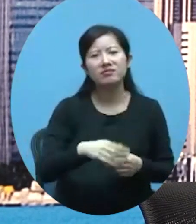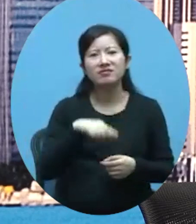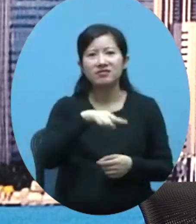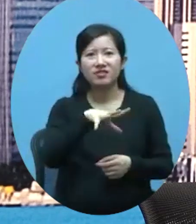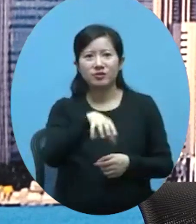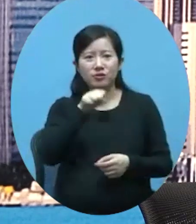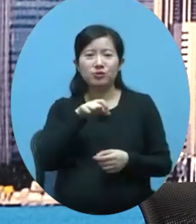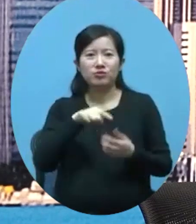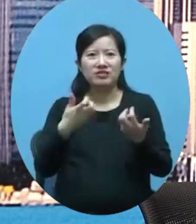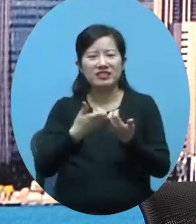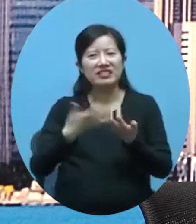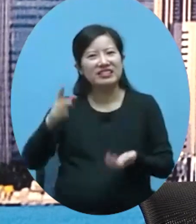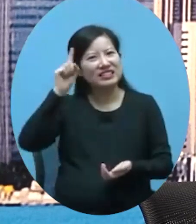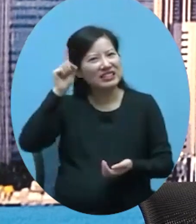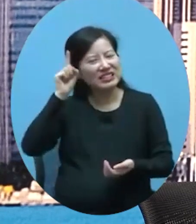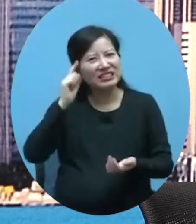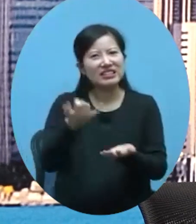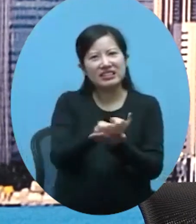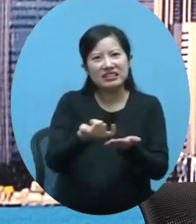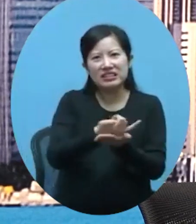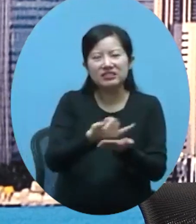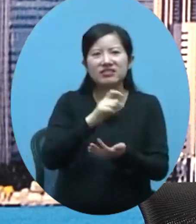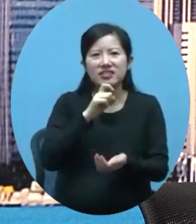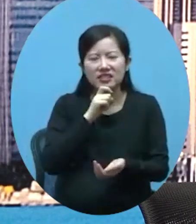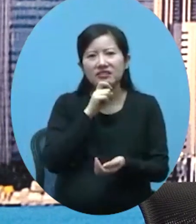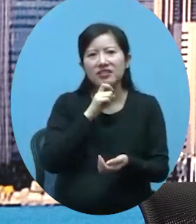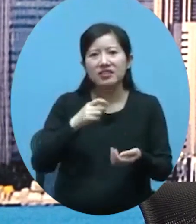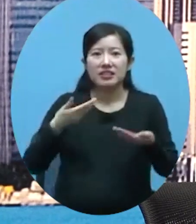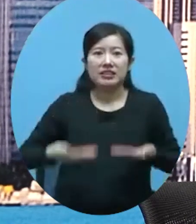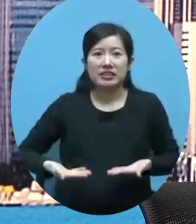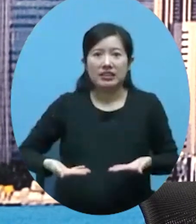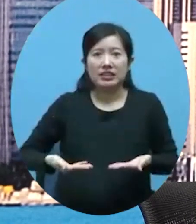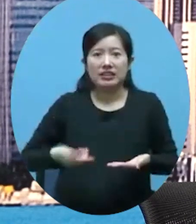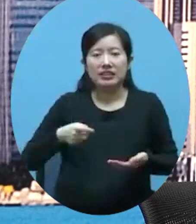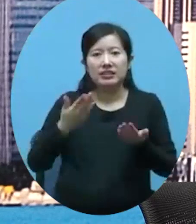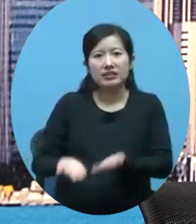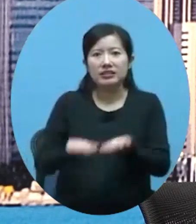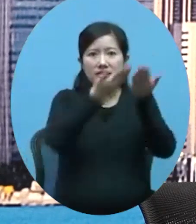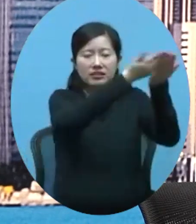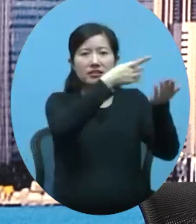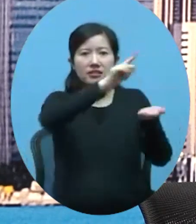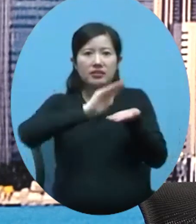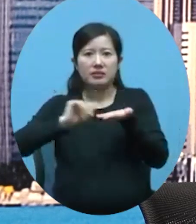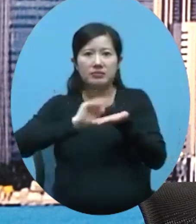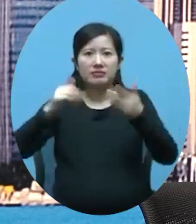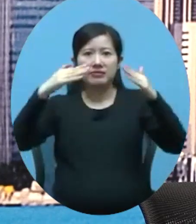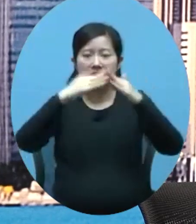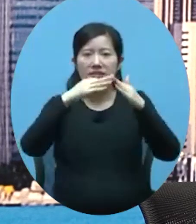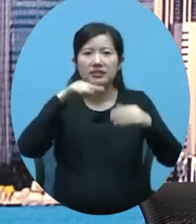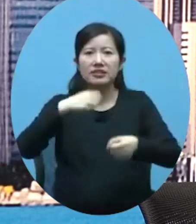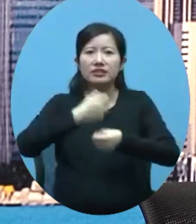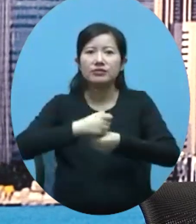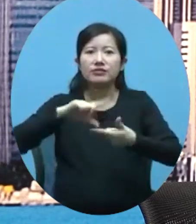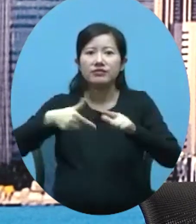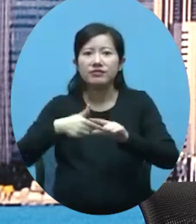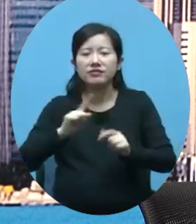其实我们都是一直在评估的我们暂时知道我们送去卫生署的做法就是大约